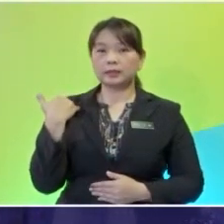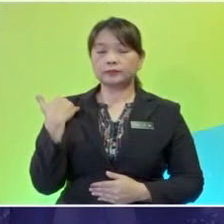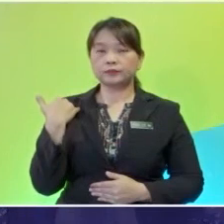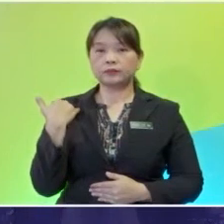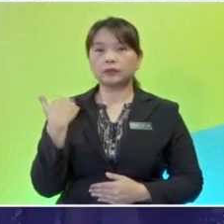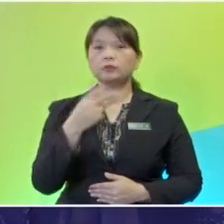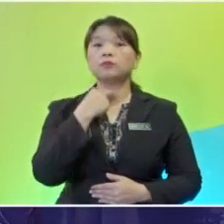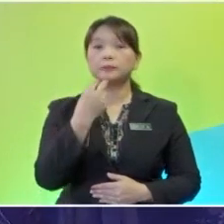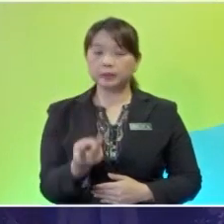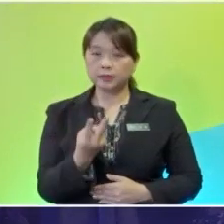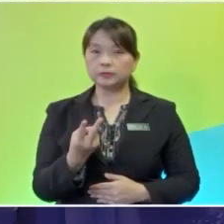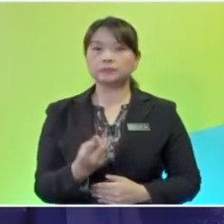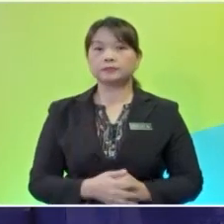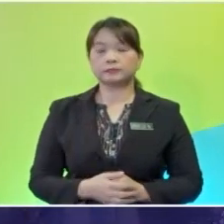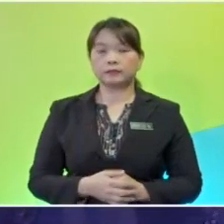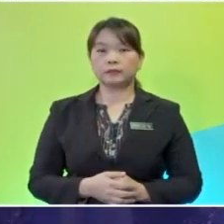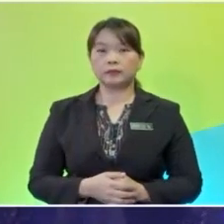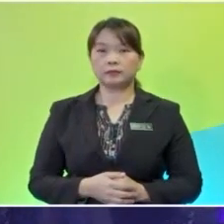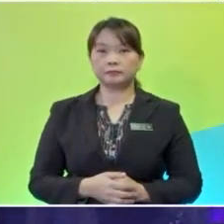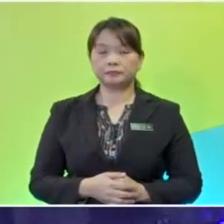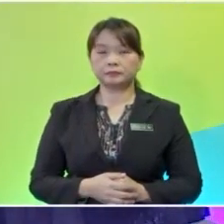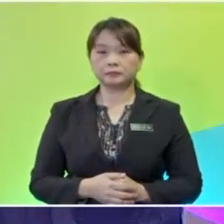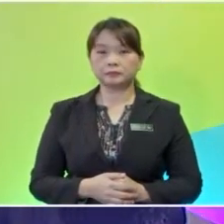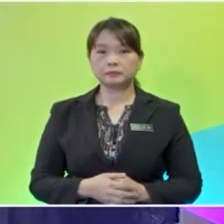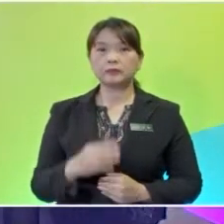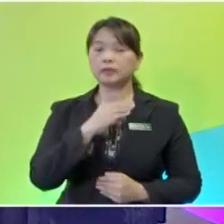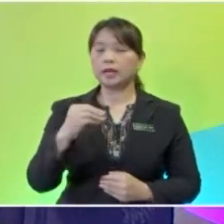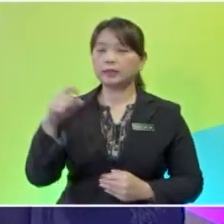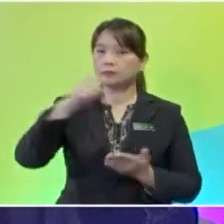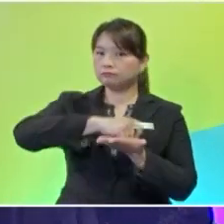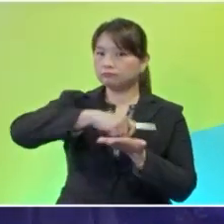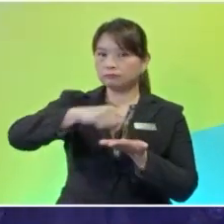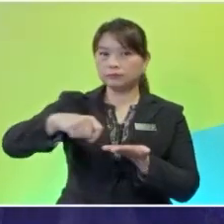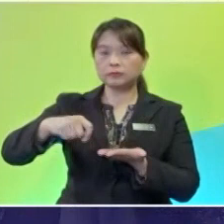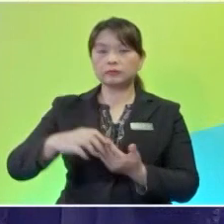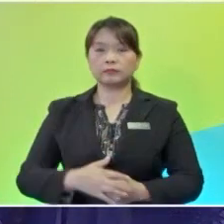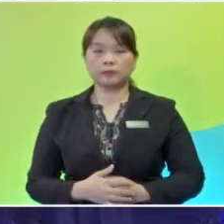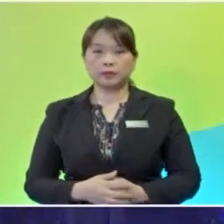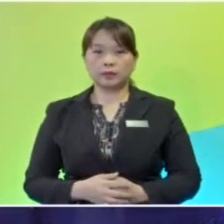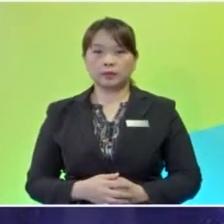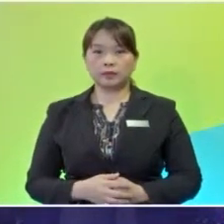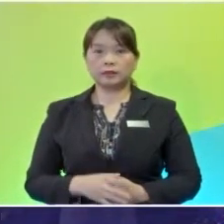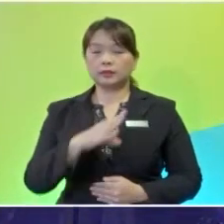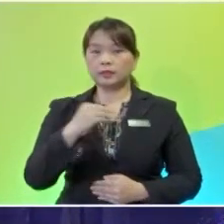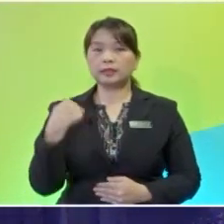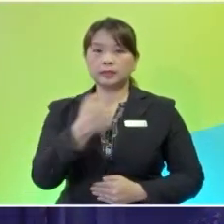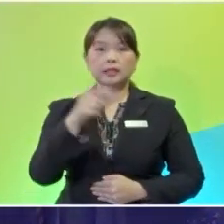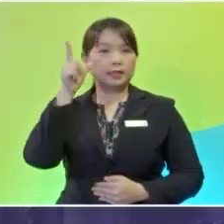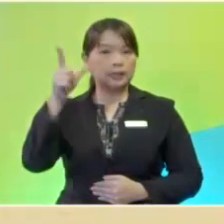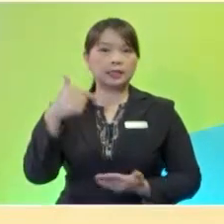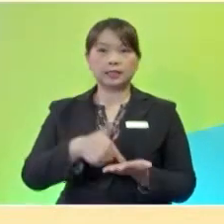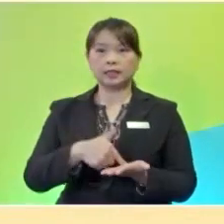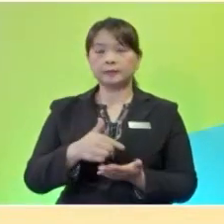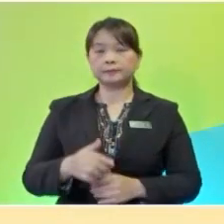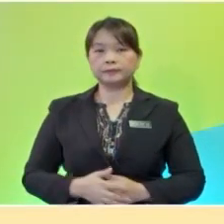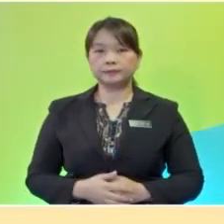式，还有呢就是这个书写。好，我们往下看，这里我会更详细的做一个解